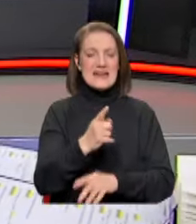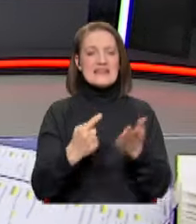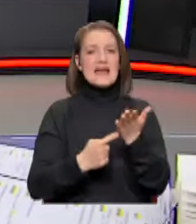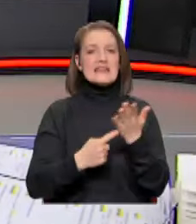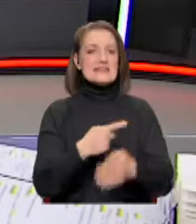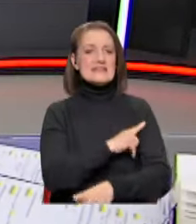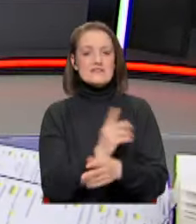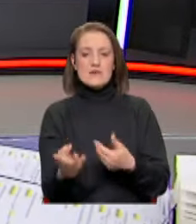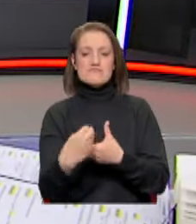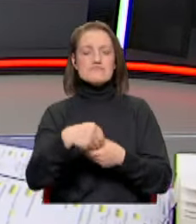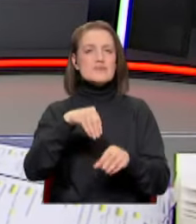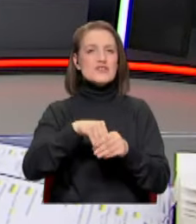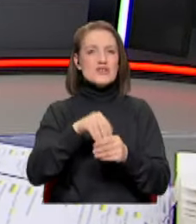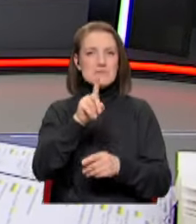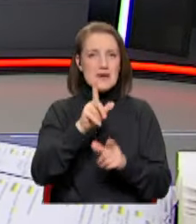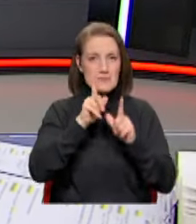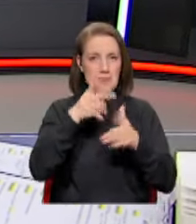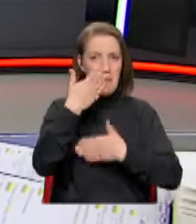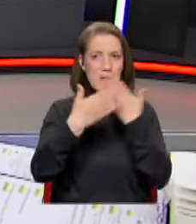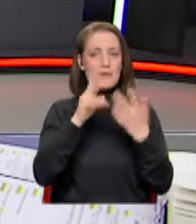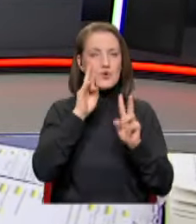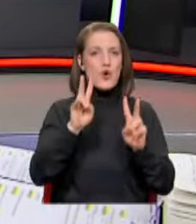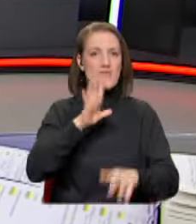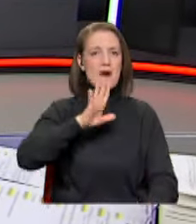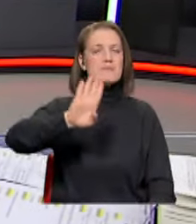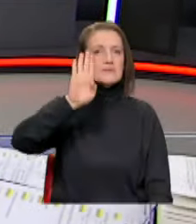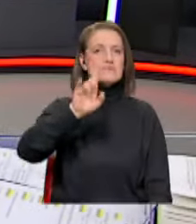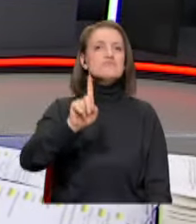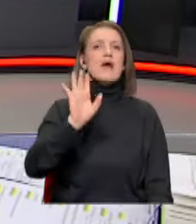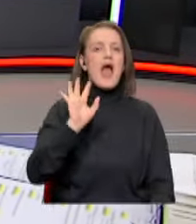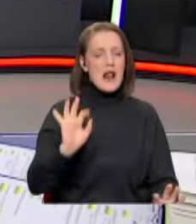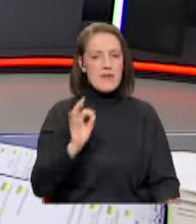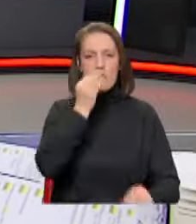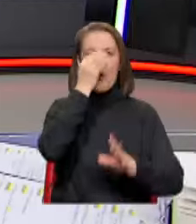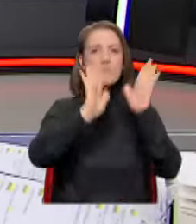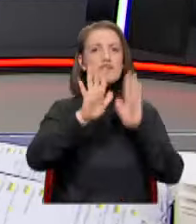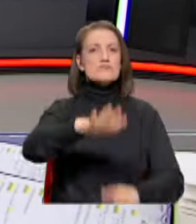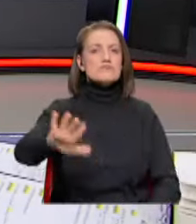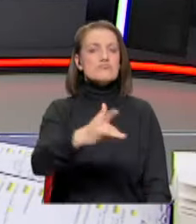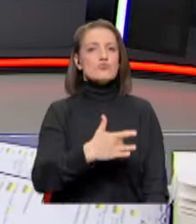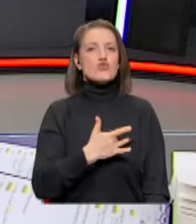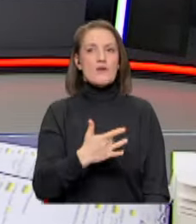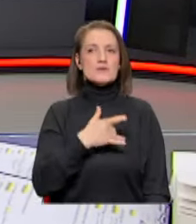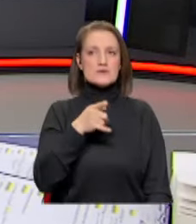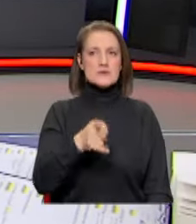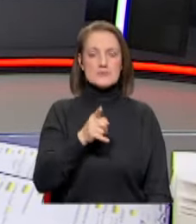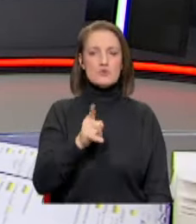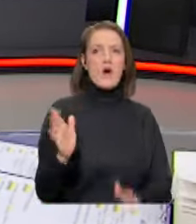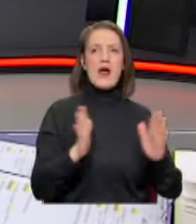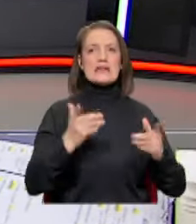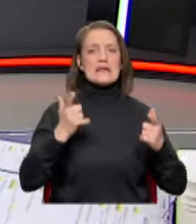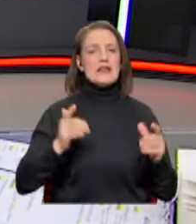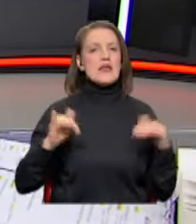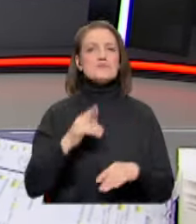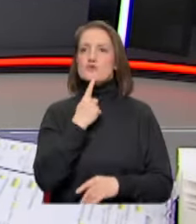alınması için çağrı yapar mısınız gören var elbette yapıyoruz ormancılar candır Eee Bu arada tabii yeri